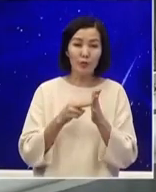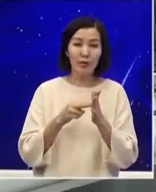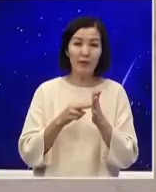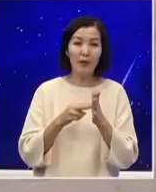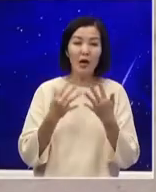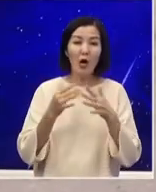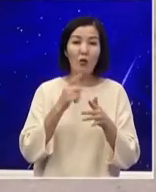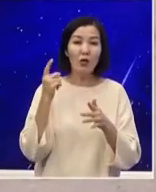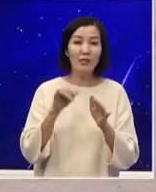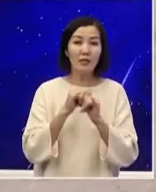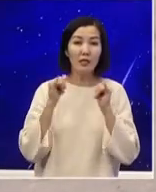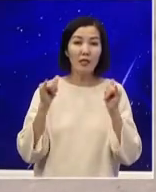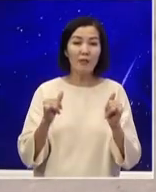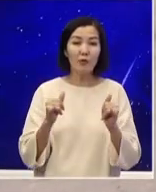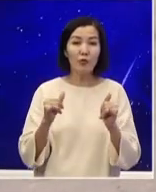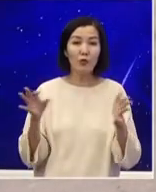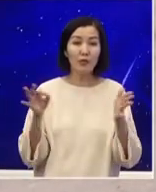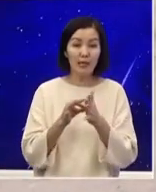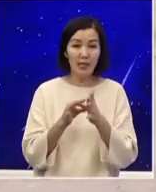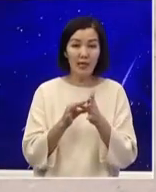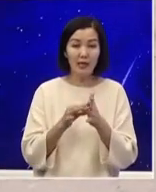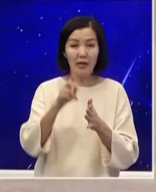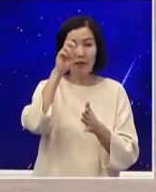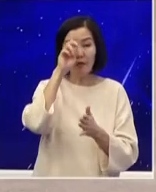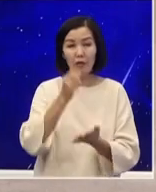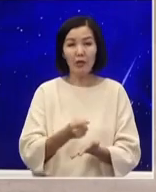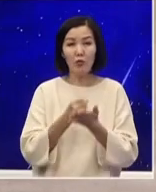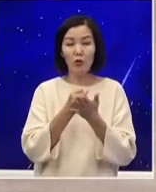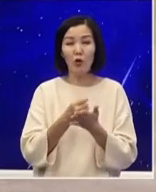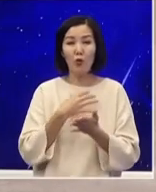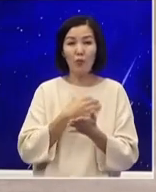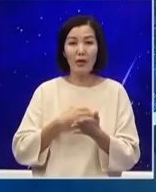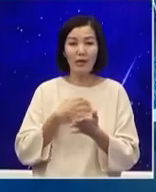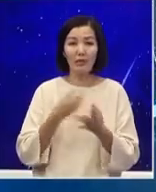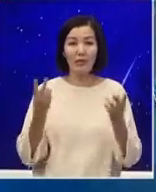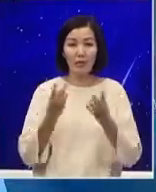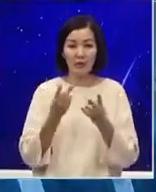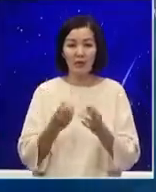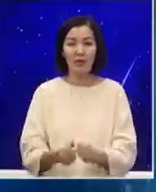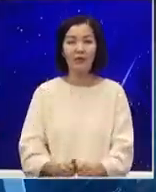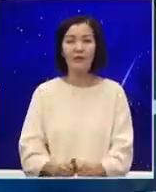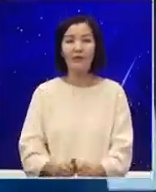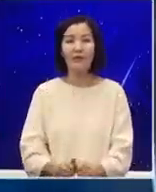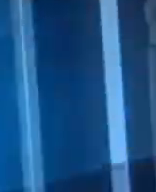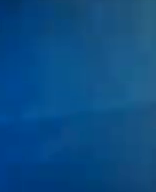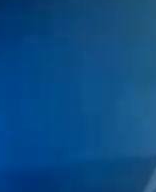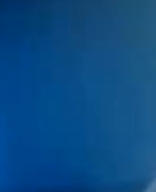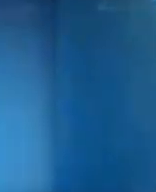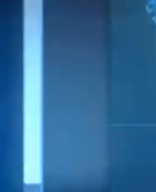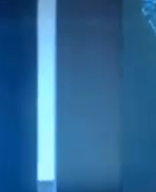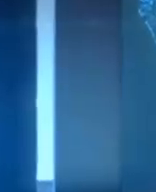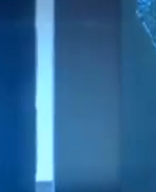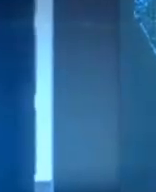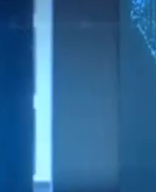дамытуға үлес қосуды көздейді. Әрине, ол үшін мемлекет қолдауы маңызды. Рахат Рахымжанов, Әмида Құдайберген, Нұржан Мұқанов,